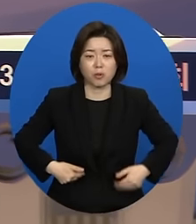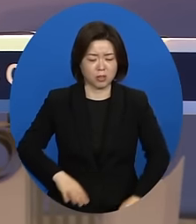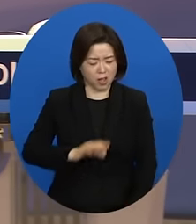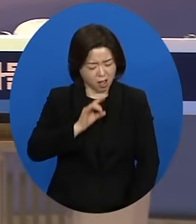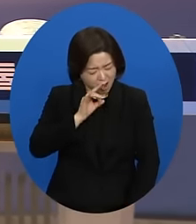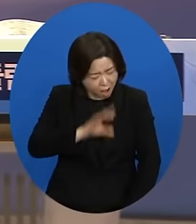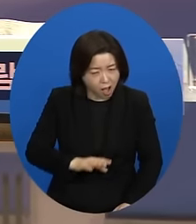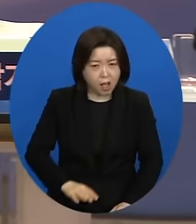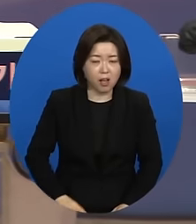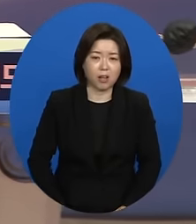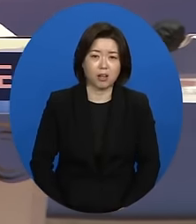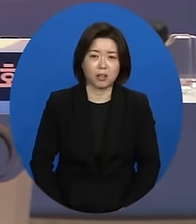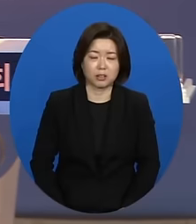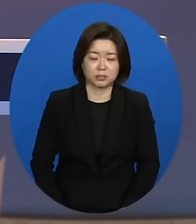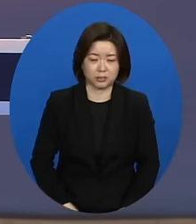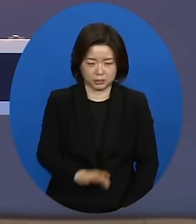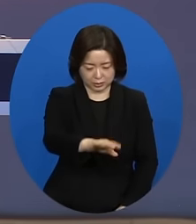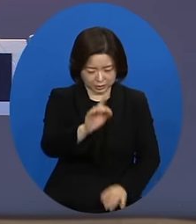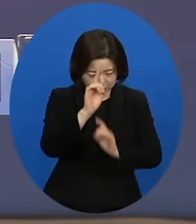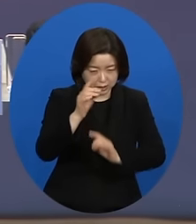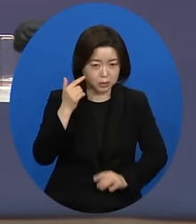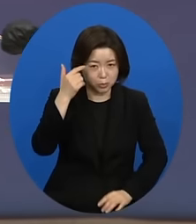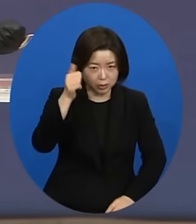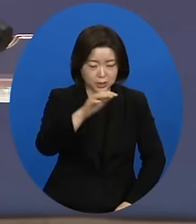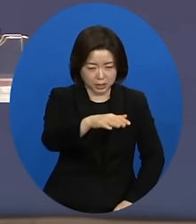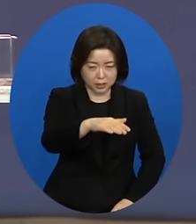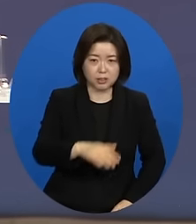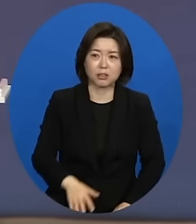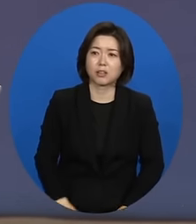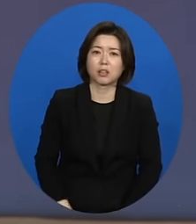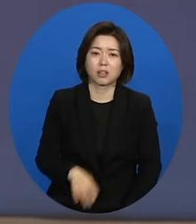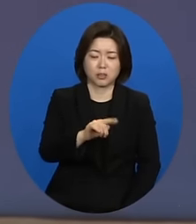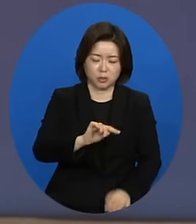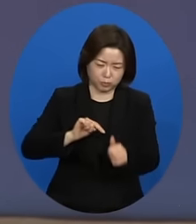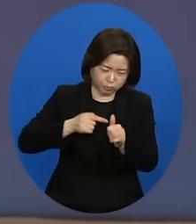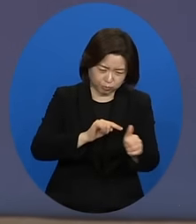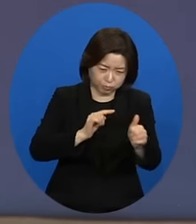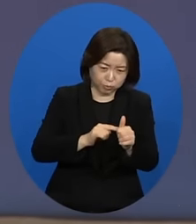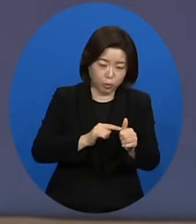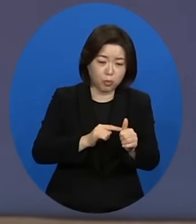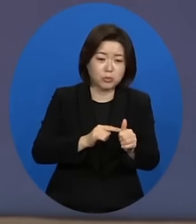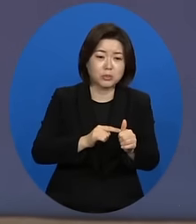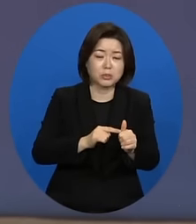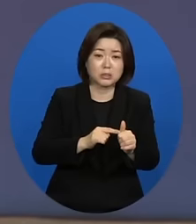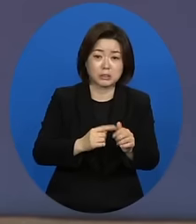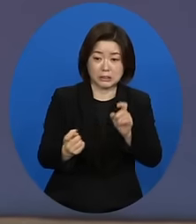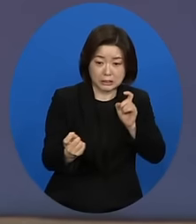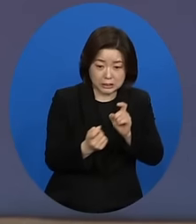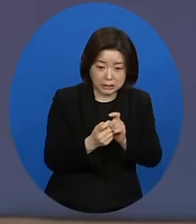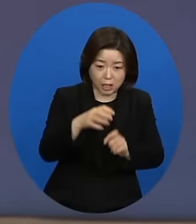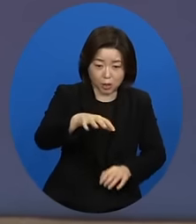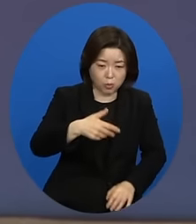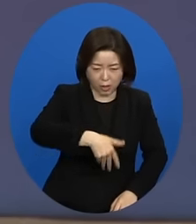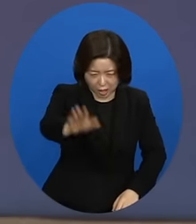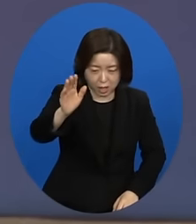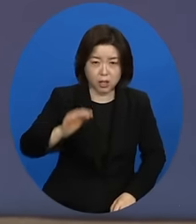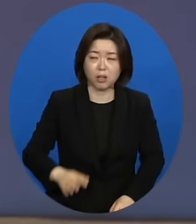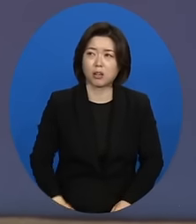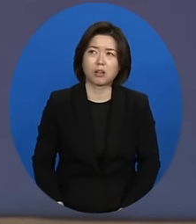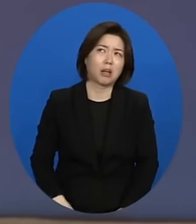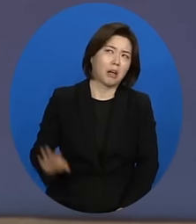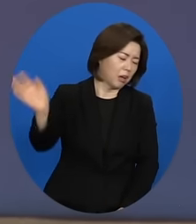이 목사, 예, 너 고문당한 대로 가. 안 갑니다, 하나님. 왜?